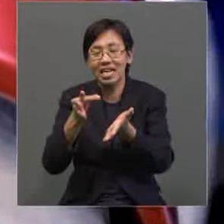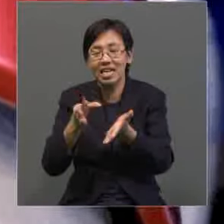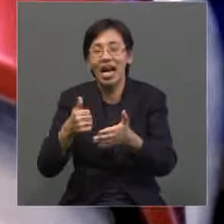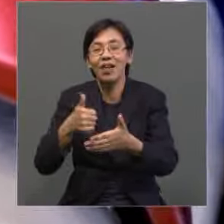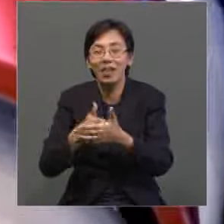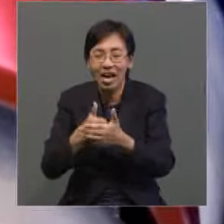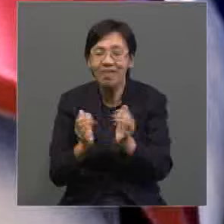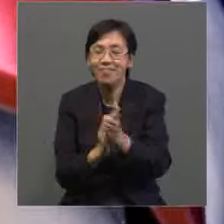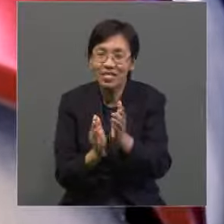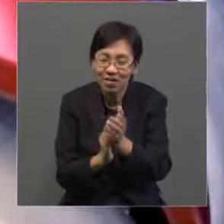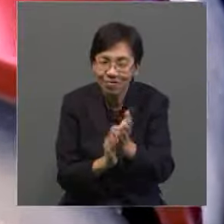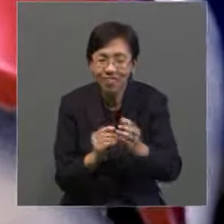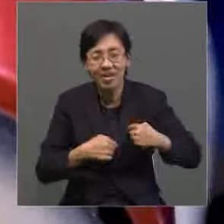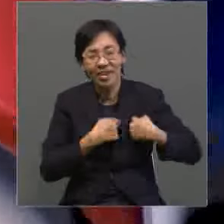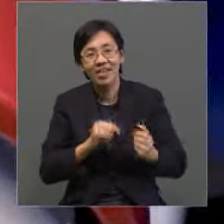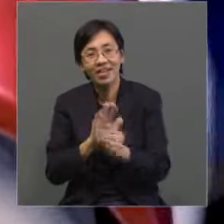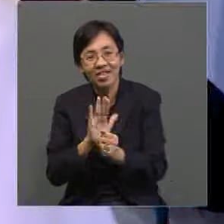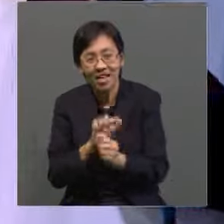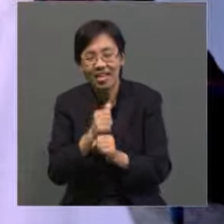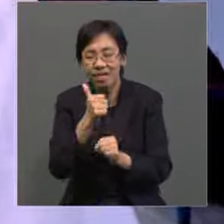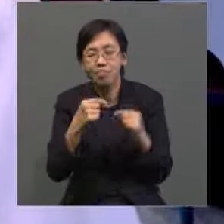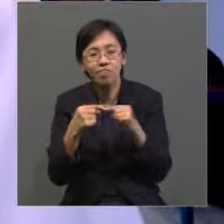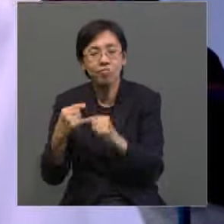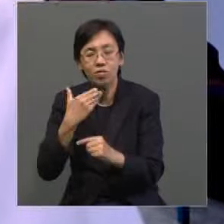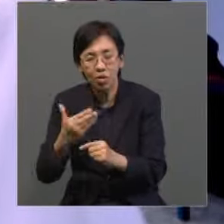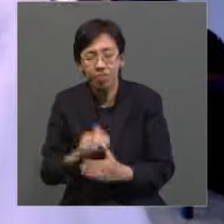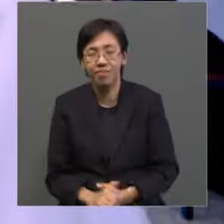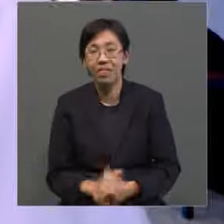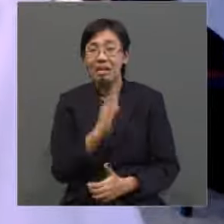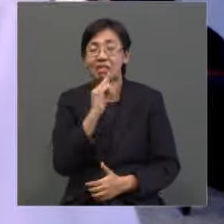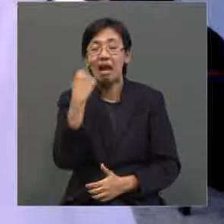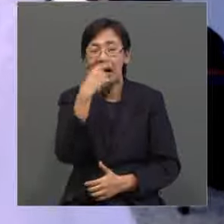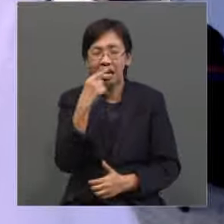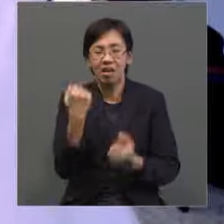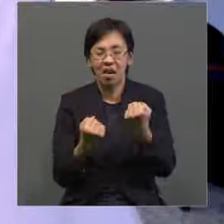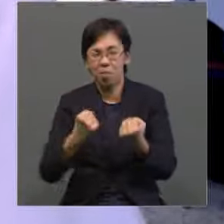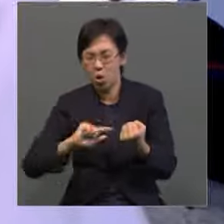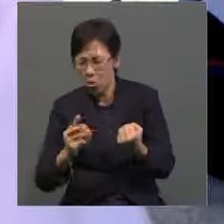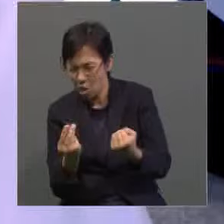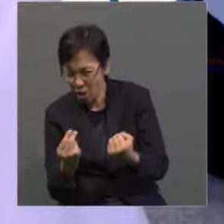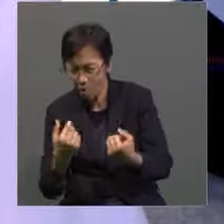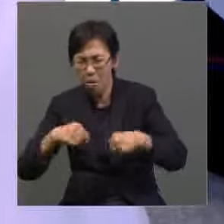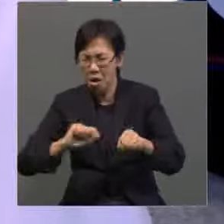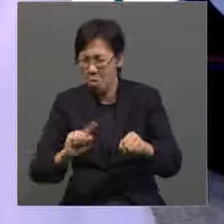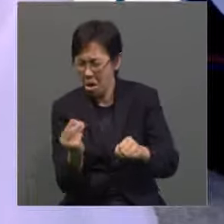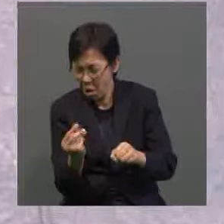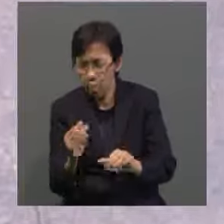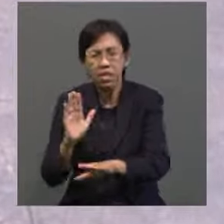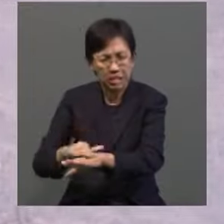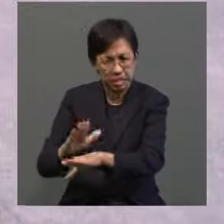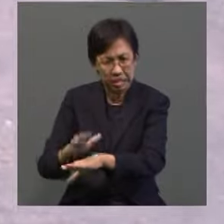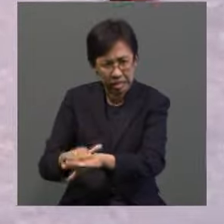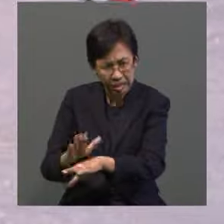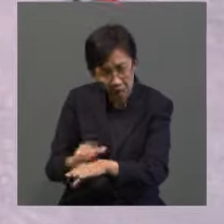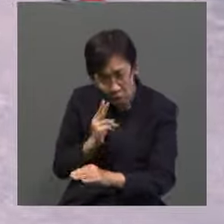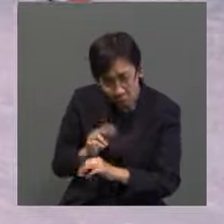ให้เขาชื่นชมให้กำลังใจให้ทำดีอย่างต่อเนื่องใครที่ขับรถเร็วเราก็เตือนว่าอย่าขับรถเร็วแล้วค่อยตามพฤ